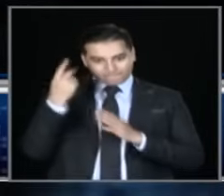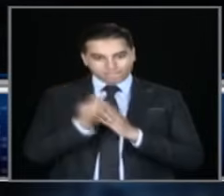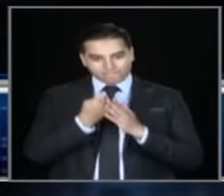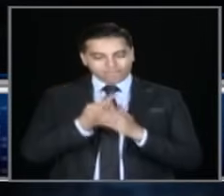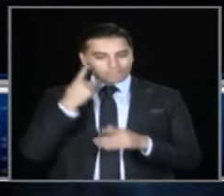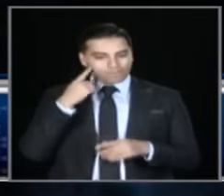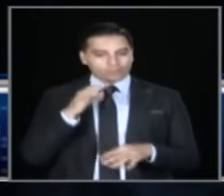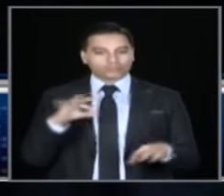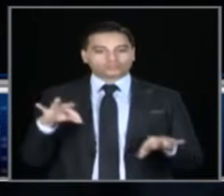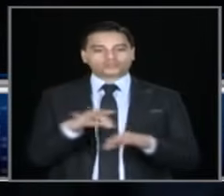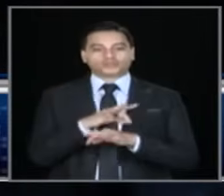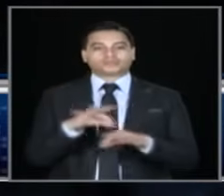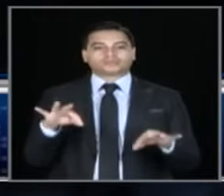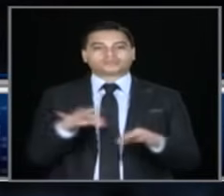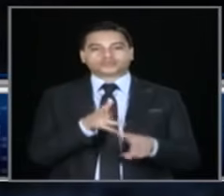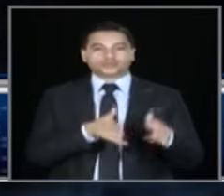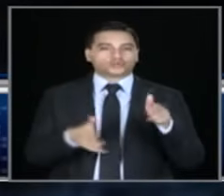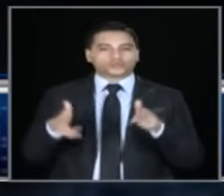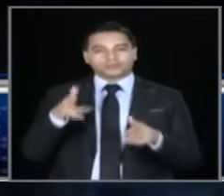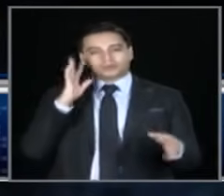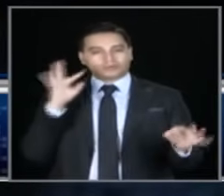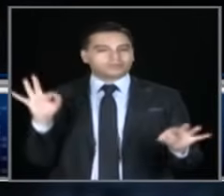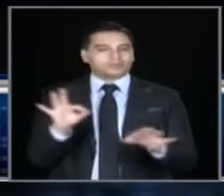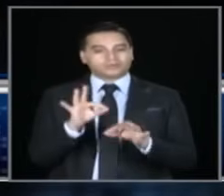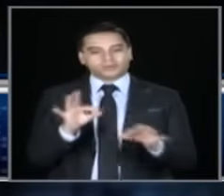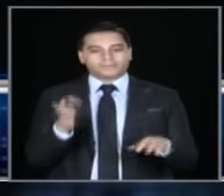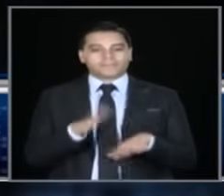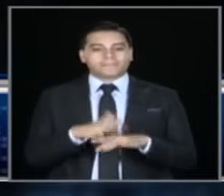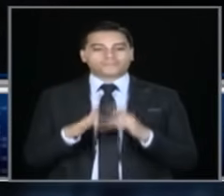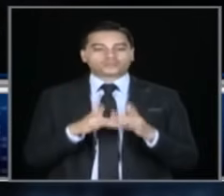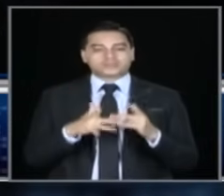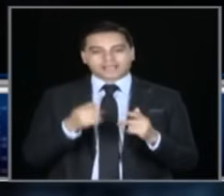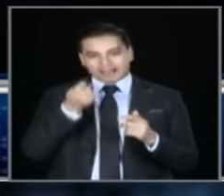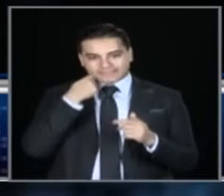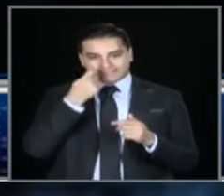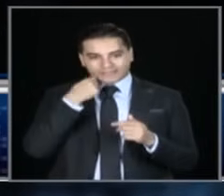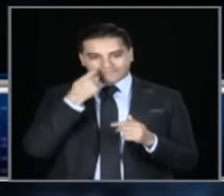من هو مؤلف الموسيقى التصويرية لمسلسل سفاح الجيزة؟